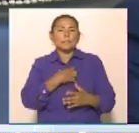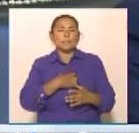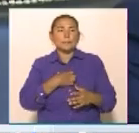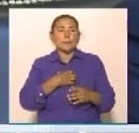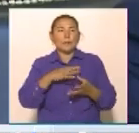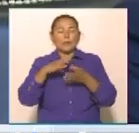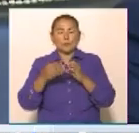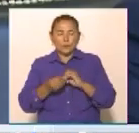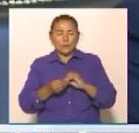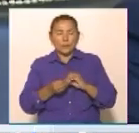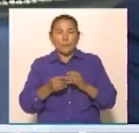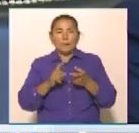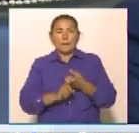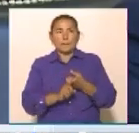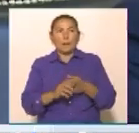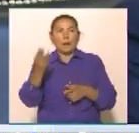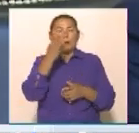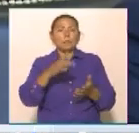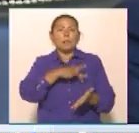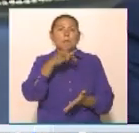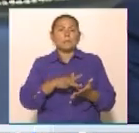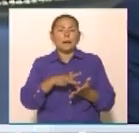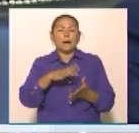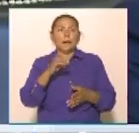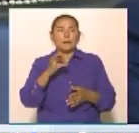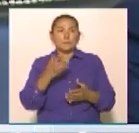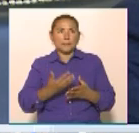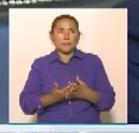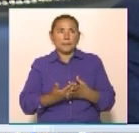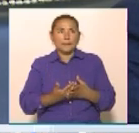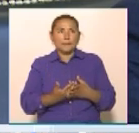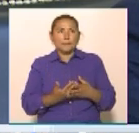дәрежеде атқармауына байланысты Ақтау қаласының әкімі Ғалымжан Мұқырұлы